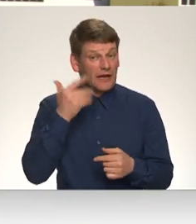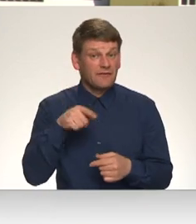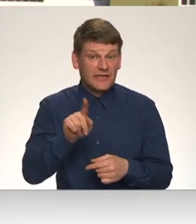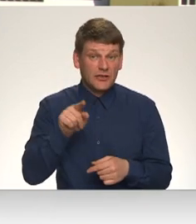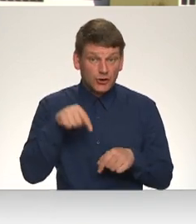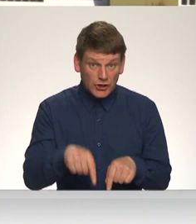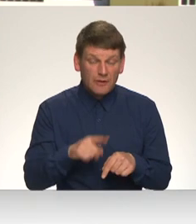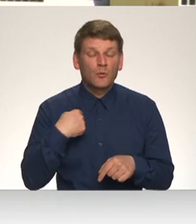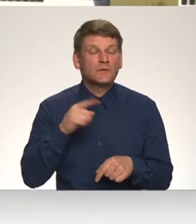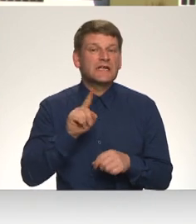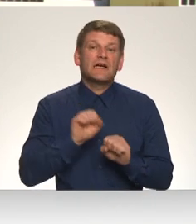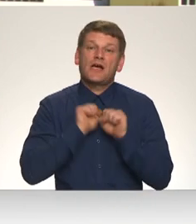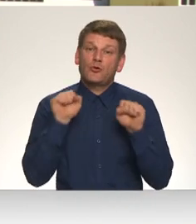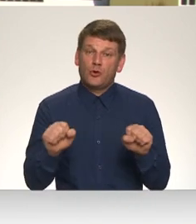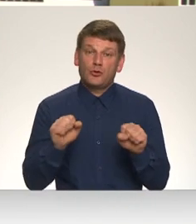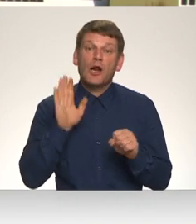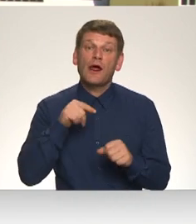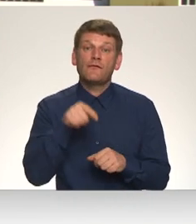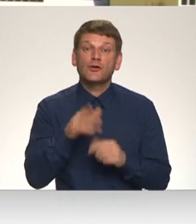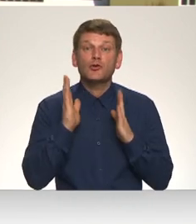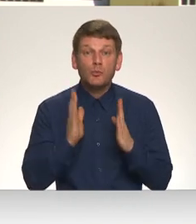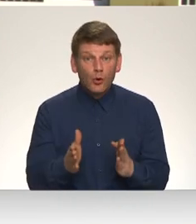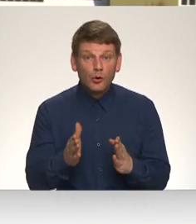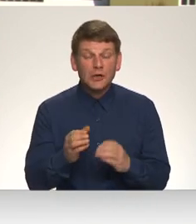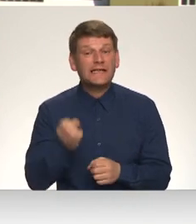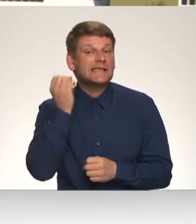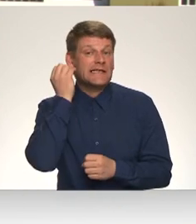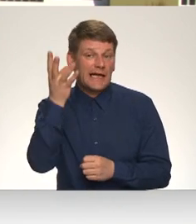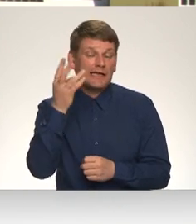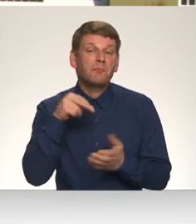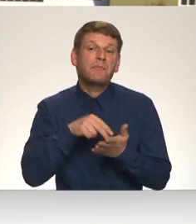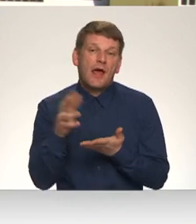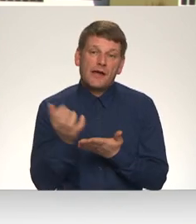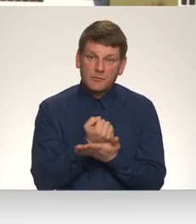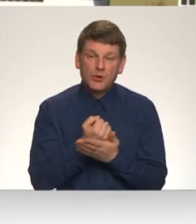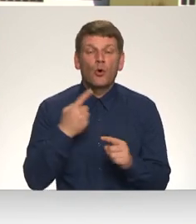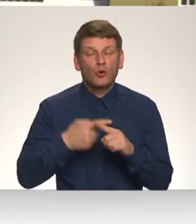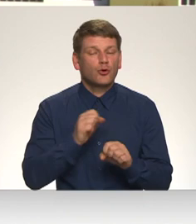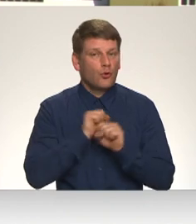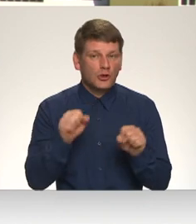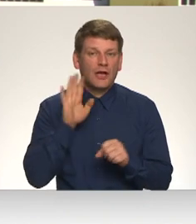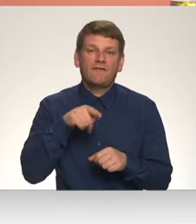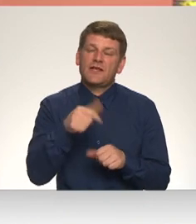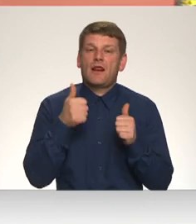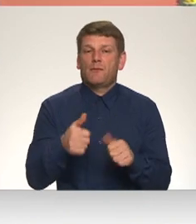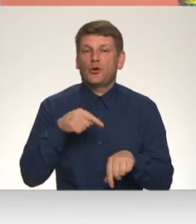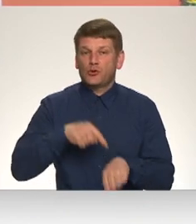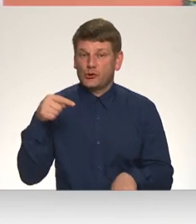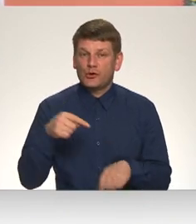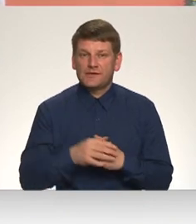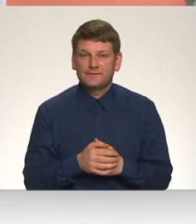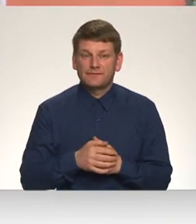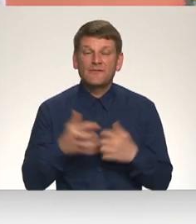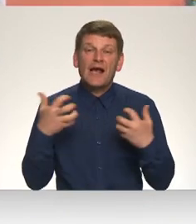tomēr mums ir jānodrošina, lai viņš būtu nu, izglītībai pieejams un drošs, un lai viņi labi justos.